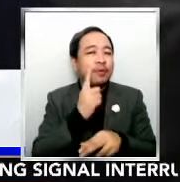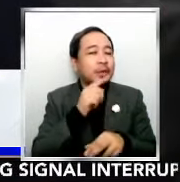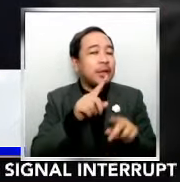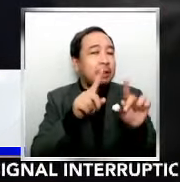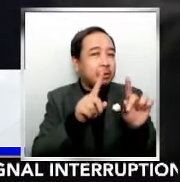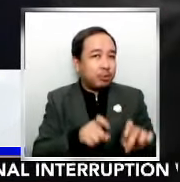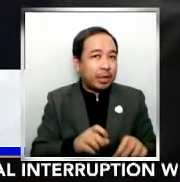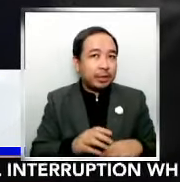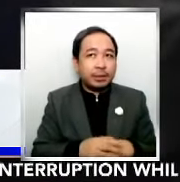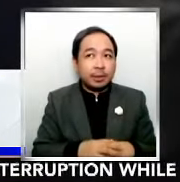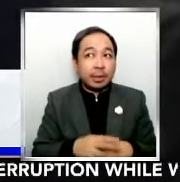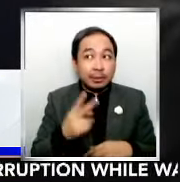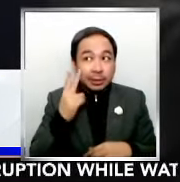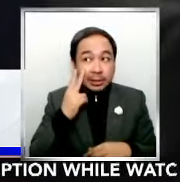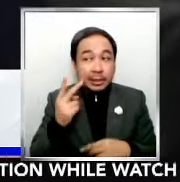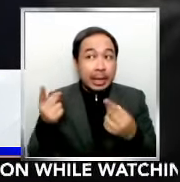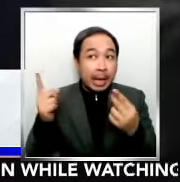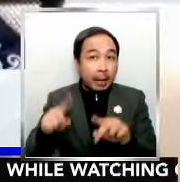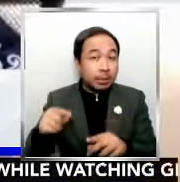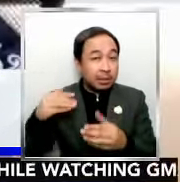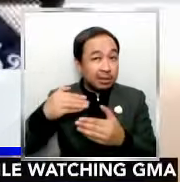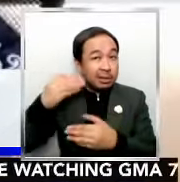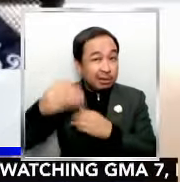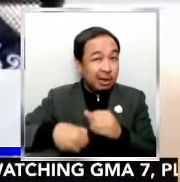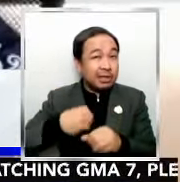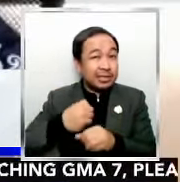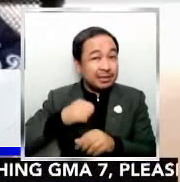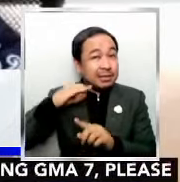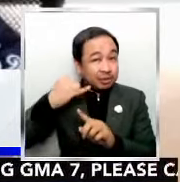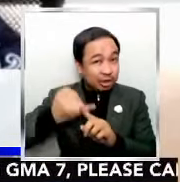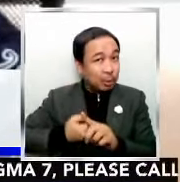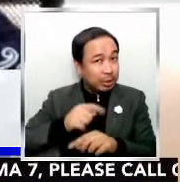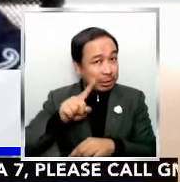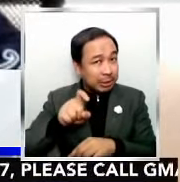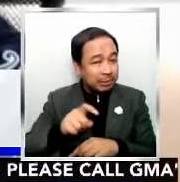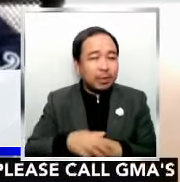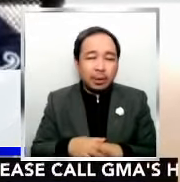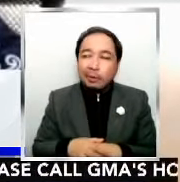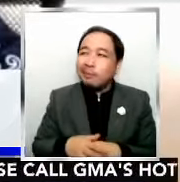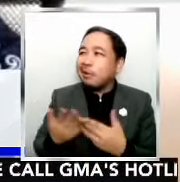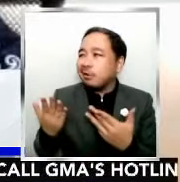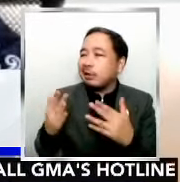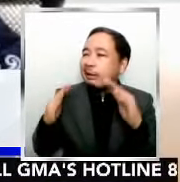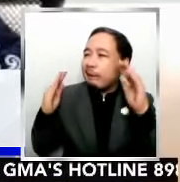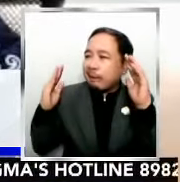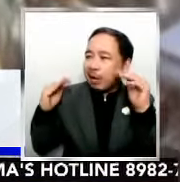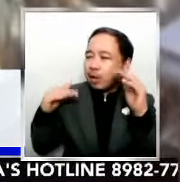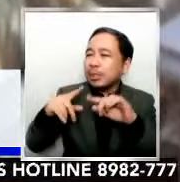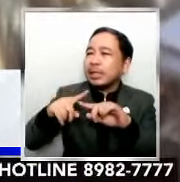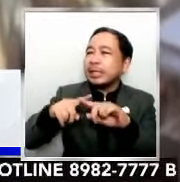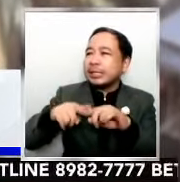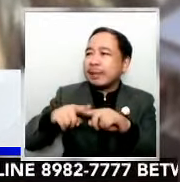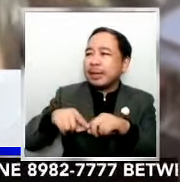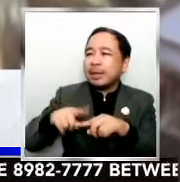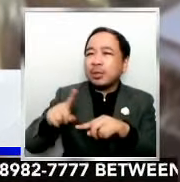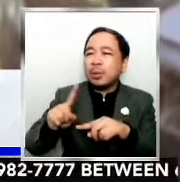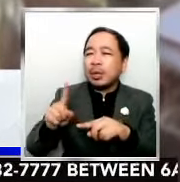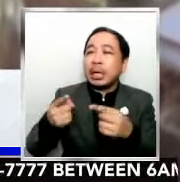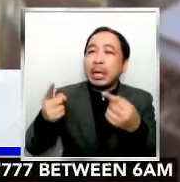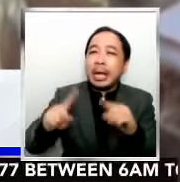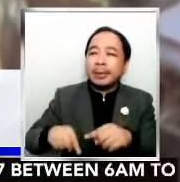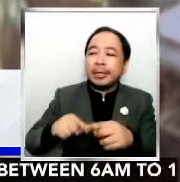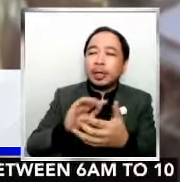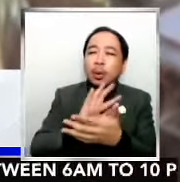January next year? We have very high hopes. Depende din sa behavior ni COVID. Pero kailangan pa rin daw